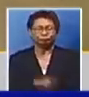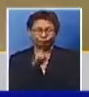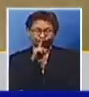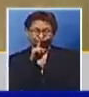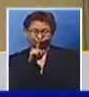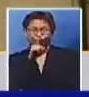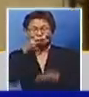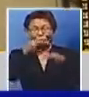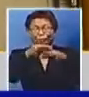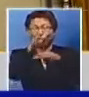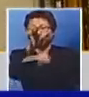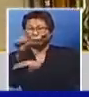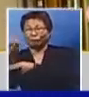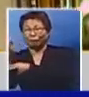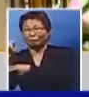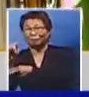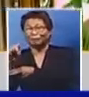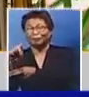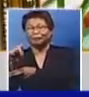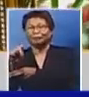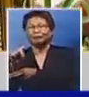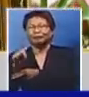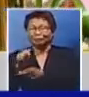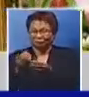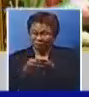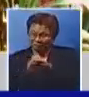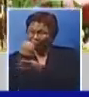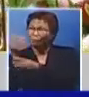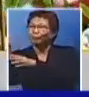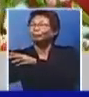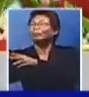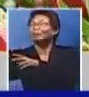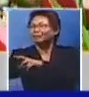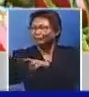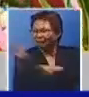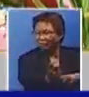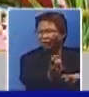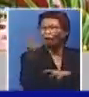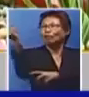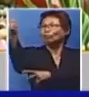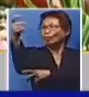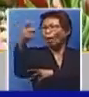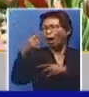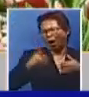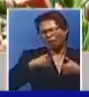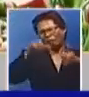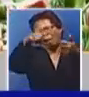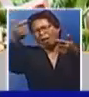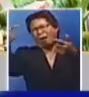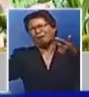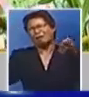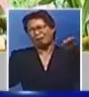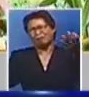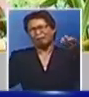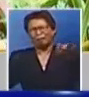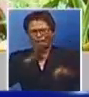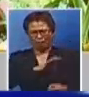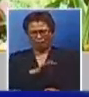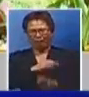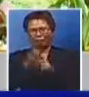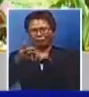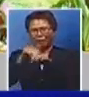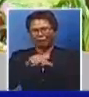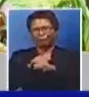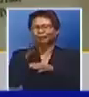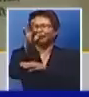Ternyata nama Felda sendiri tidak terhad dengan tanaman getah atau sawit sahaja. Sebaliknya, banyak manfaat yang diperoleh daripada